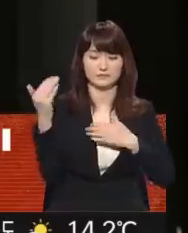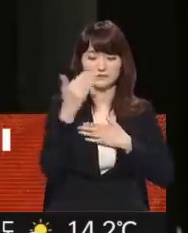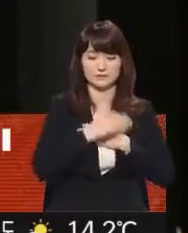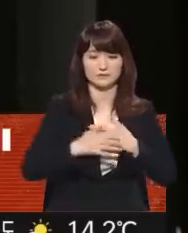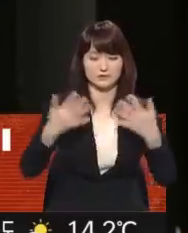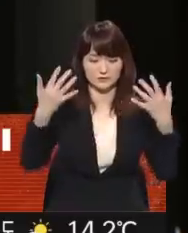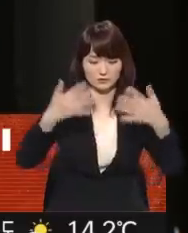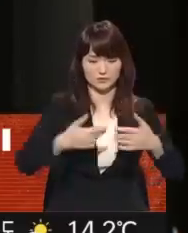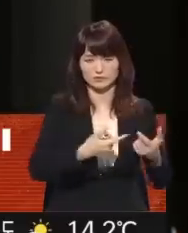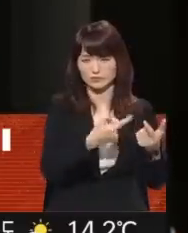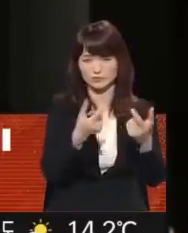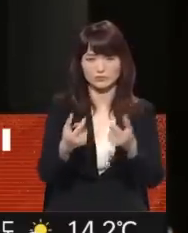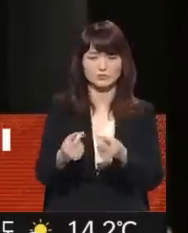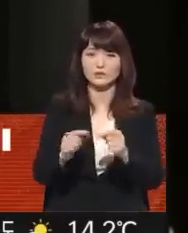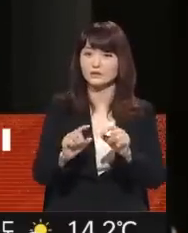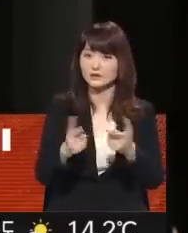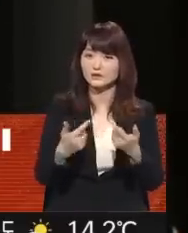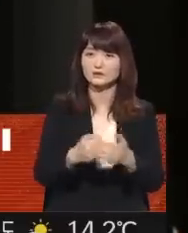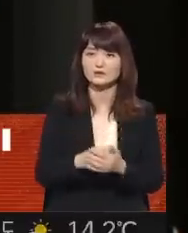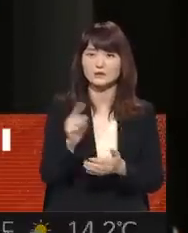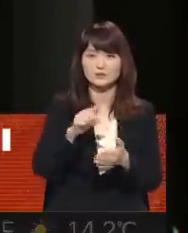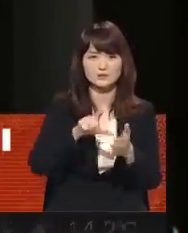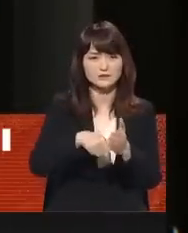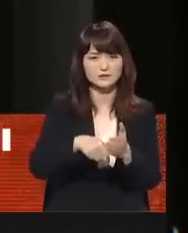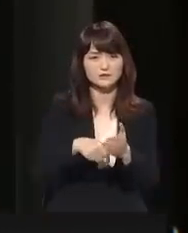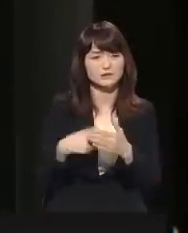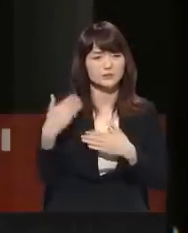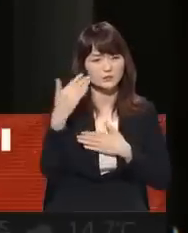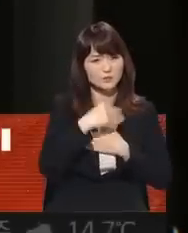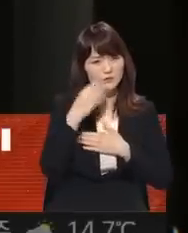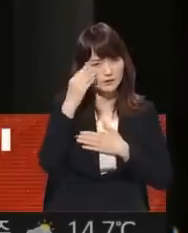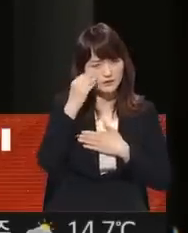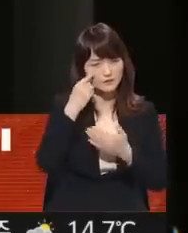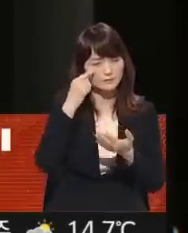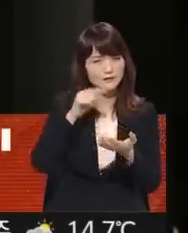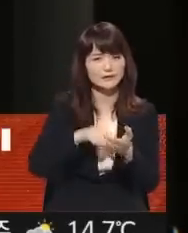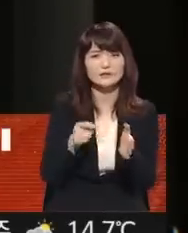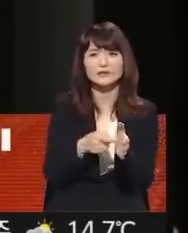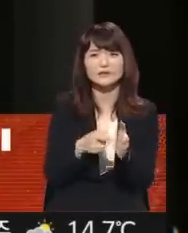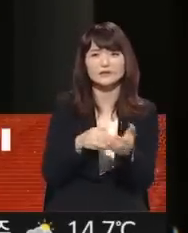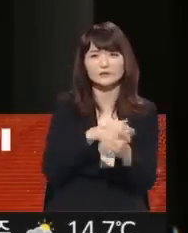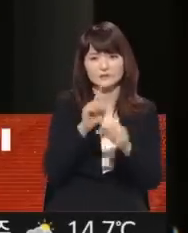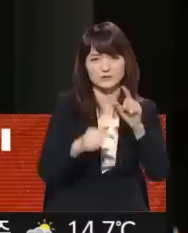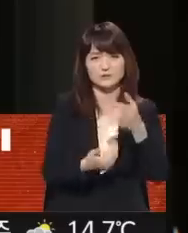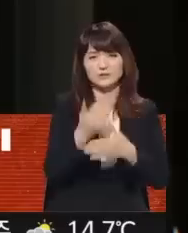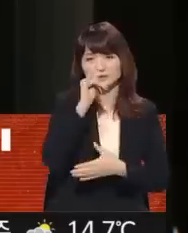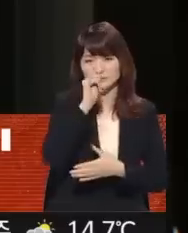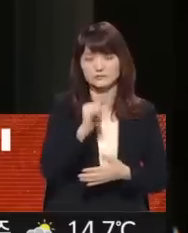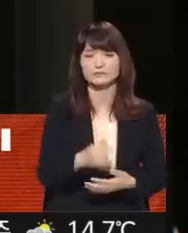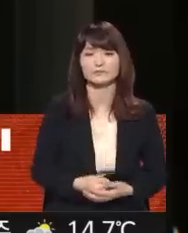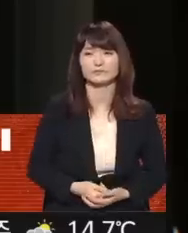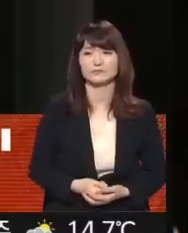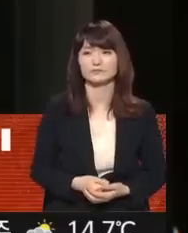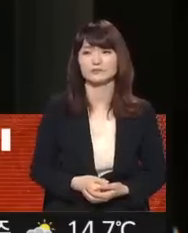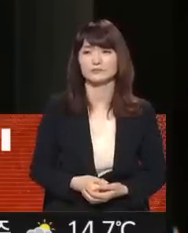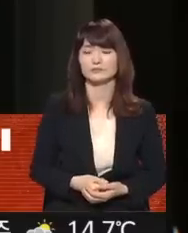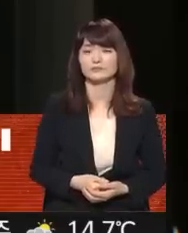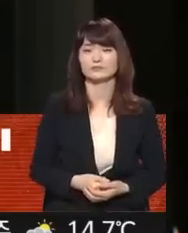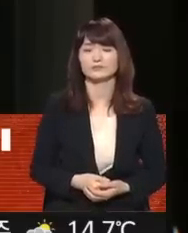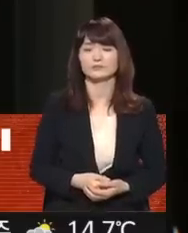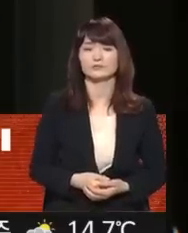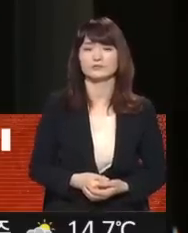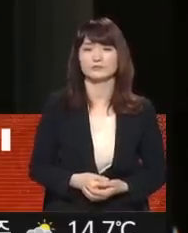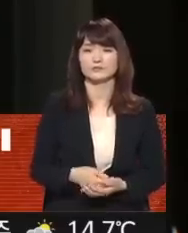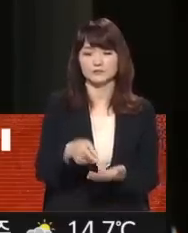뭐 경우에 따라서 이상반응이 나올 수도 있고 긴급 상황이 벌어질 수는 있죠 자 그러면은이